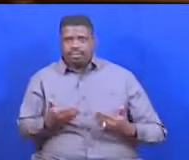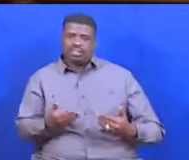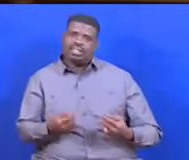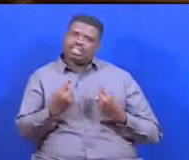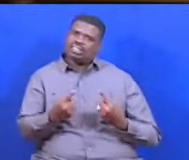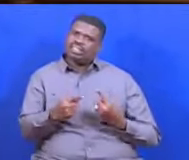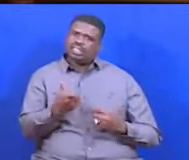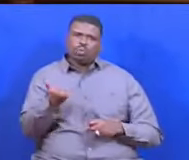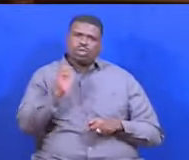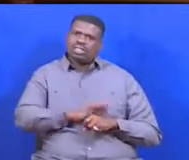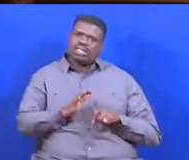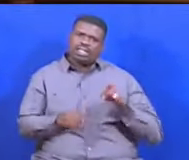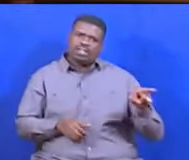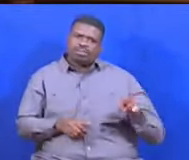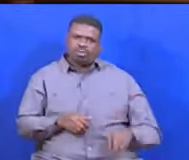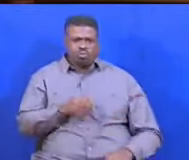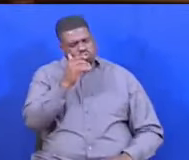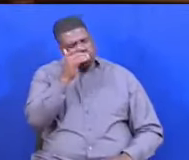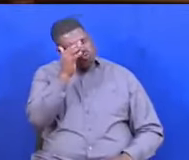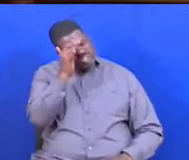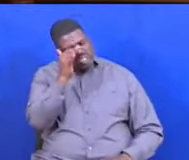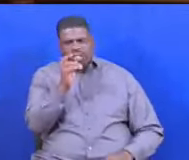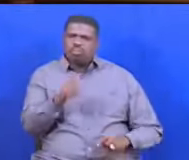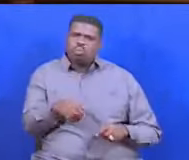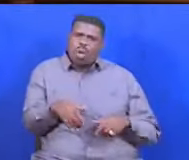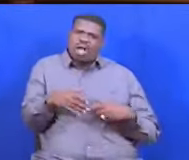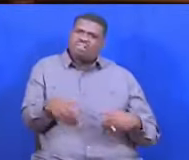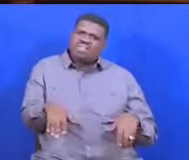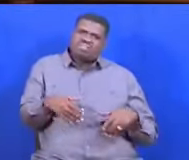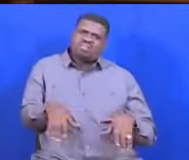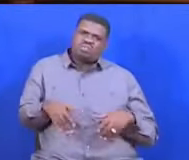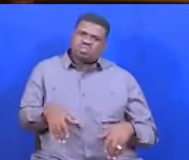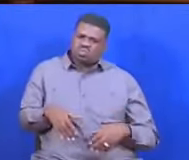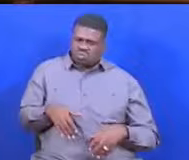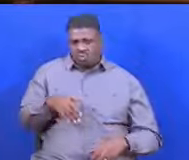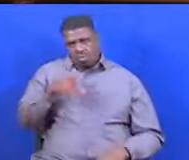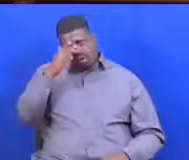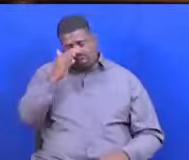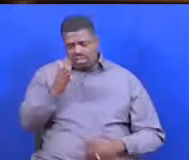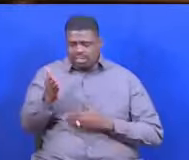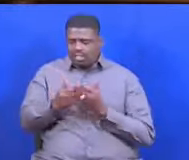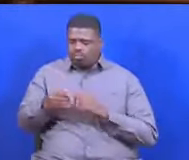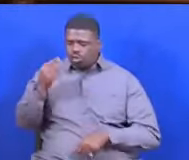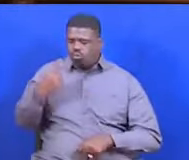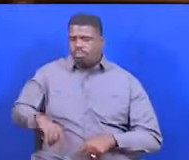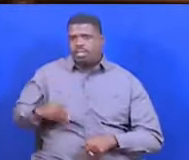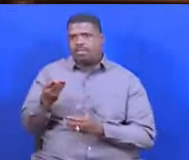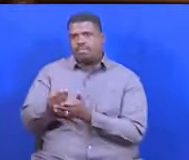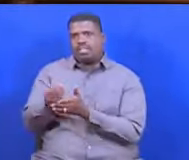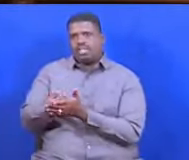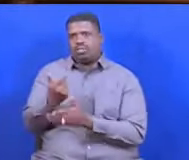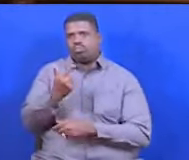nashangaa wataalamu kufikiria wamekuwa vivu, au wanafikiria sehemu tu yenye dili ya kupiga pesa.